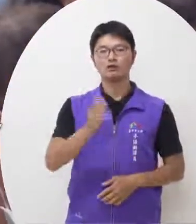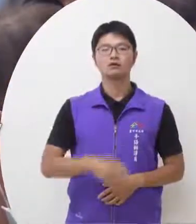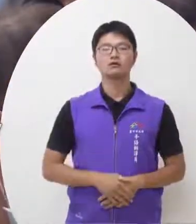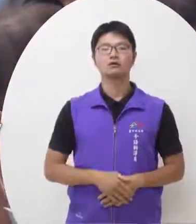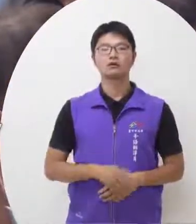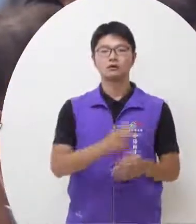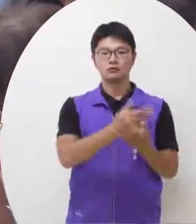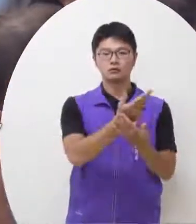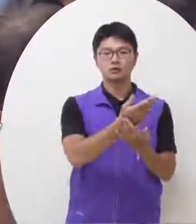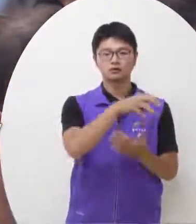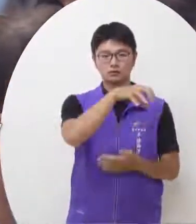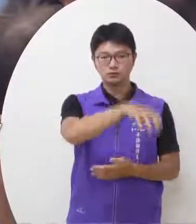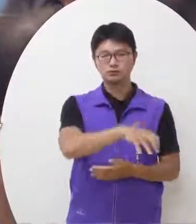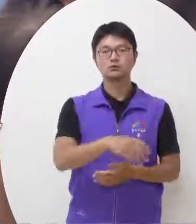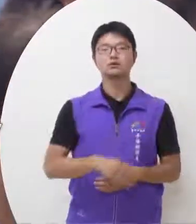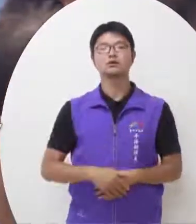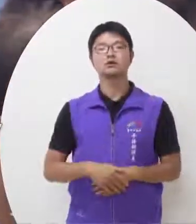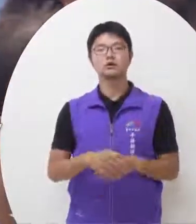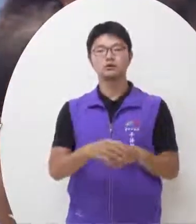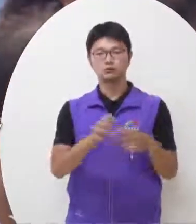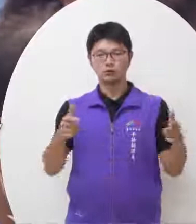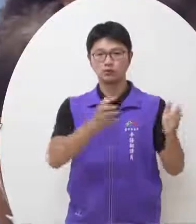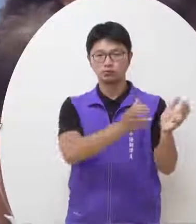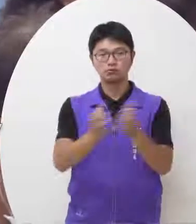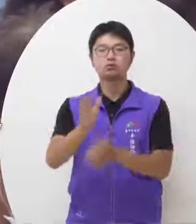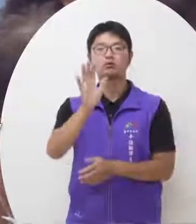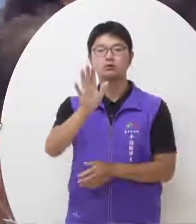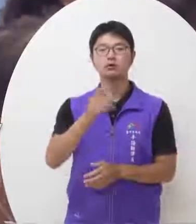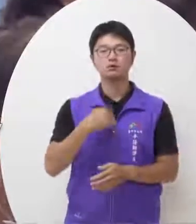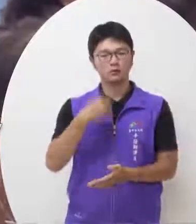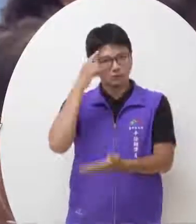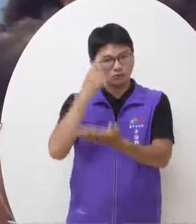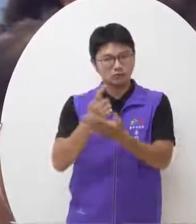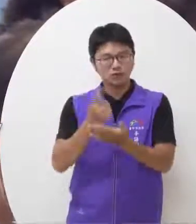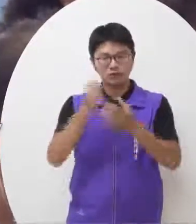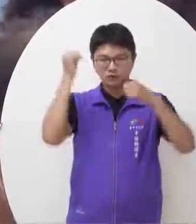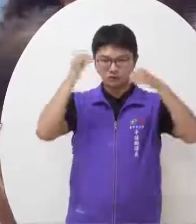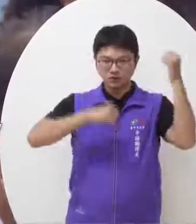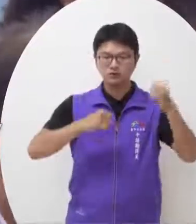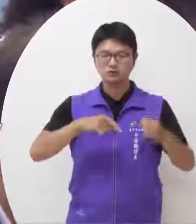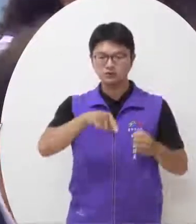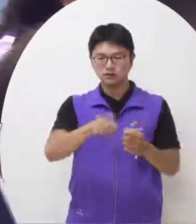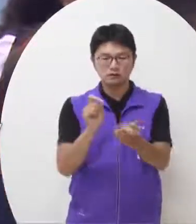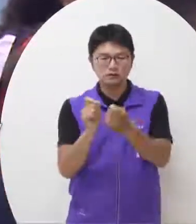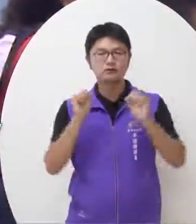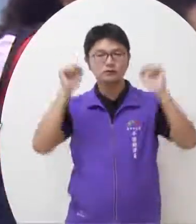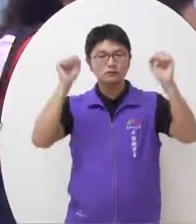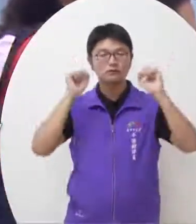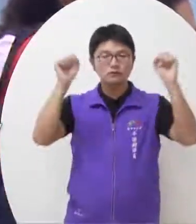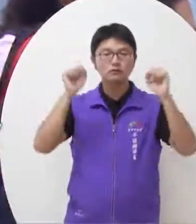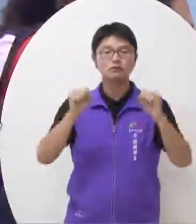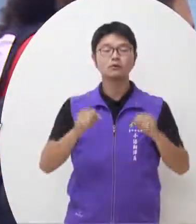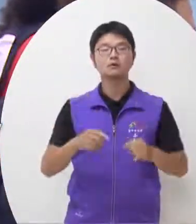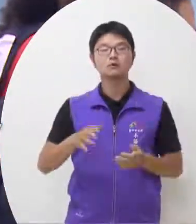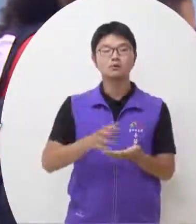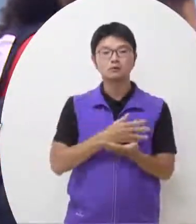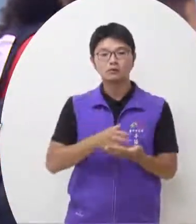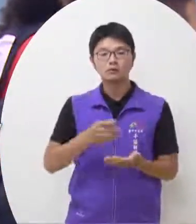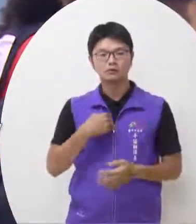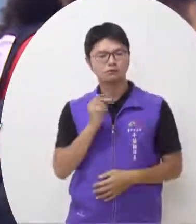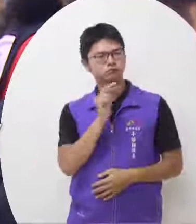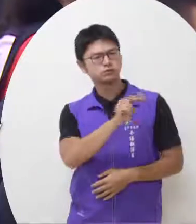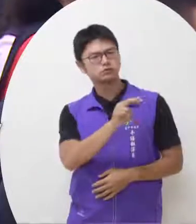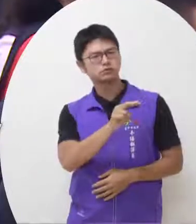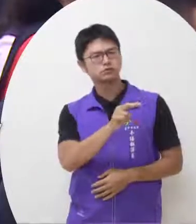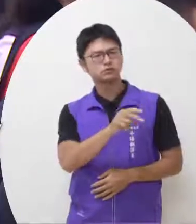些什么我都不多赘述了。但是现在我们因为我每天早上在那边运动，会看到还有一些还没有开